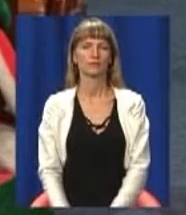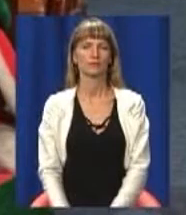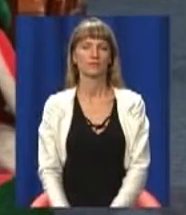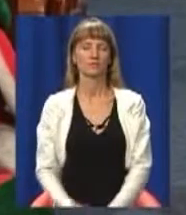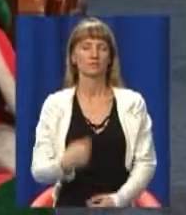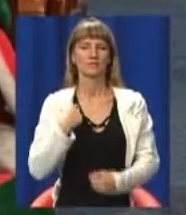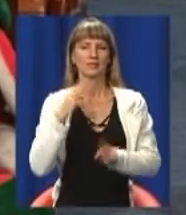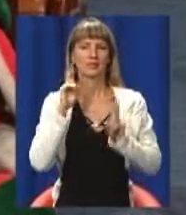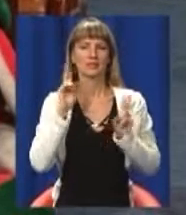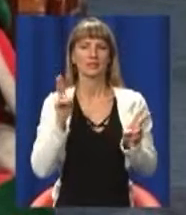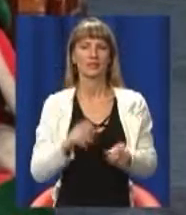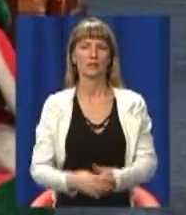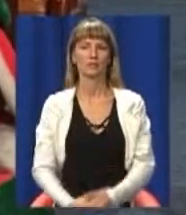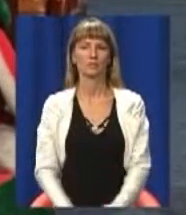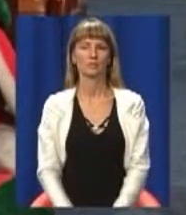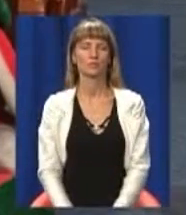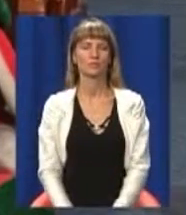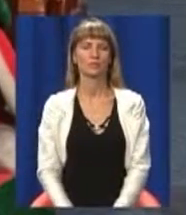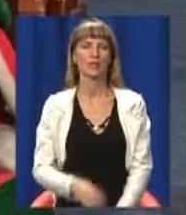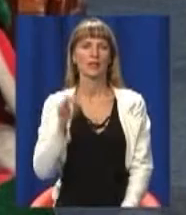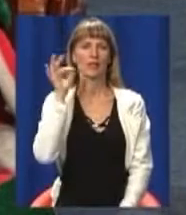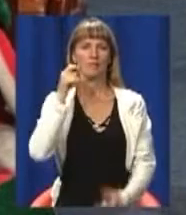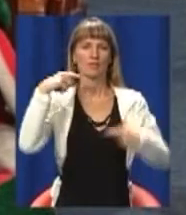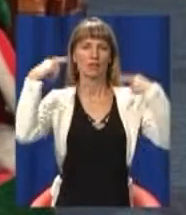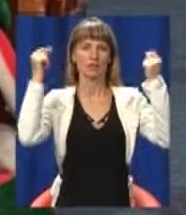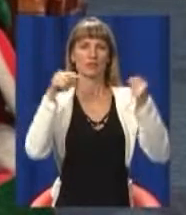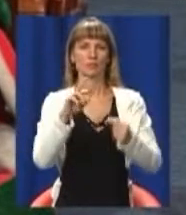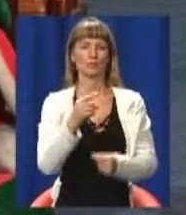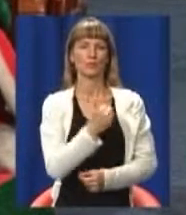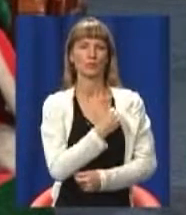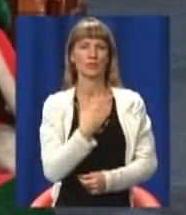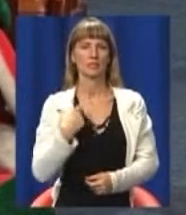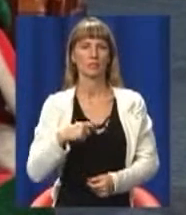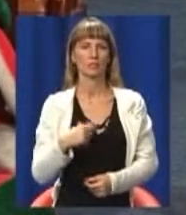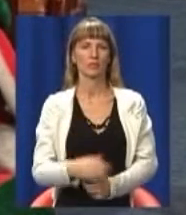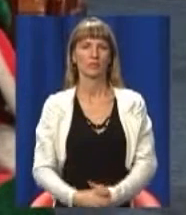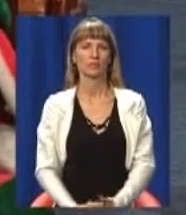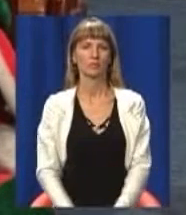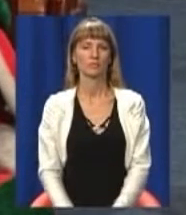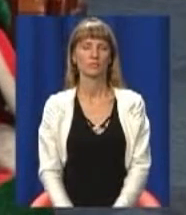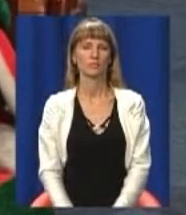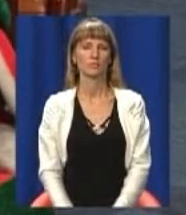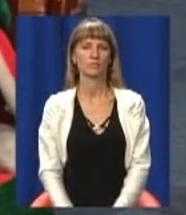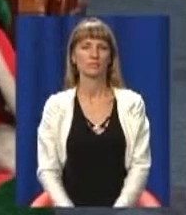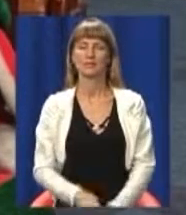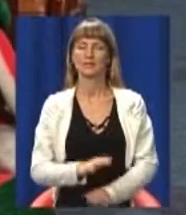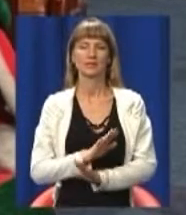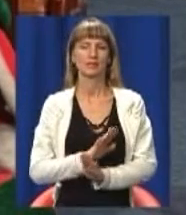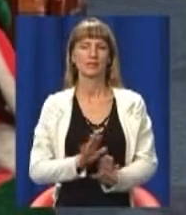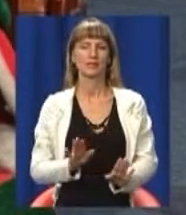Даже не знаю. Не знаєш? Так, німецьку вівчарку ти б, мабуть, собі завів. Ні. Ні? А